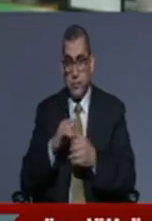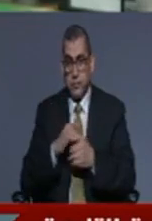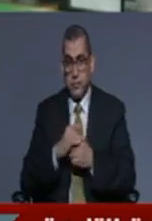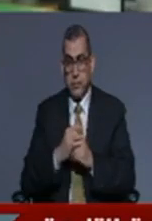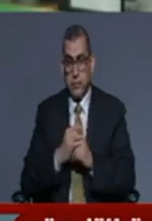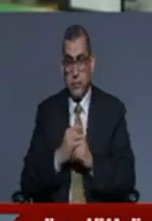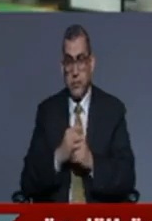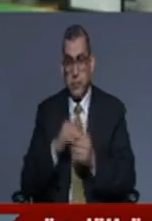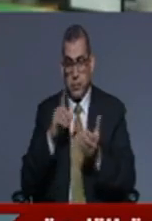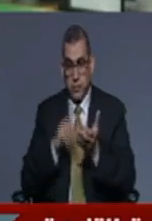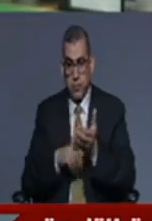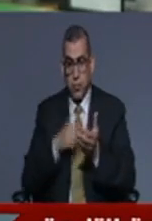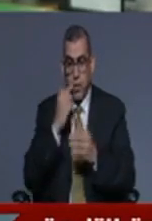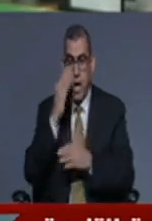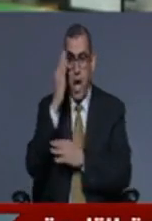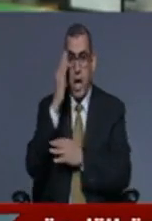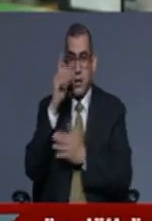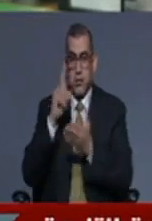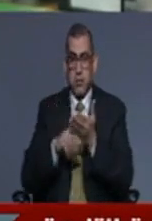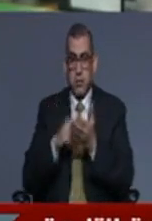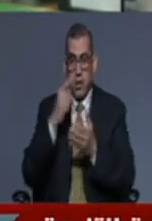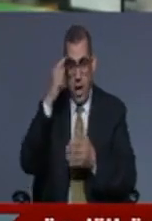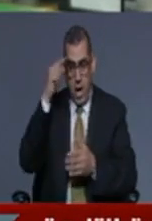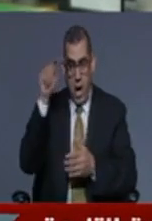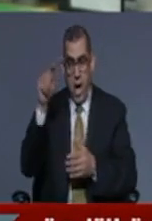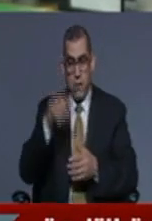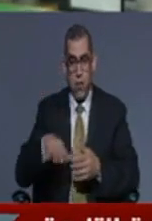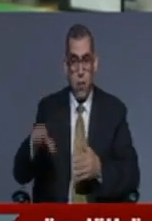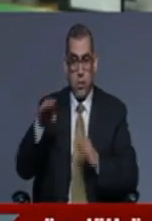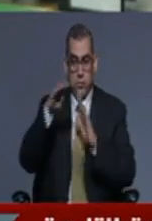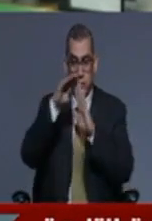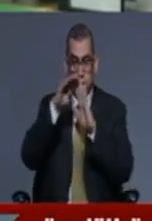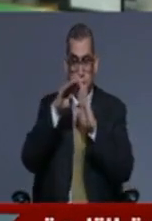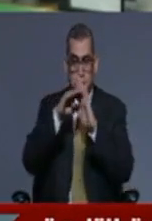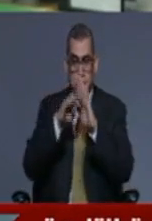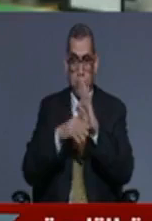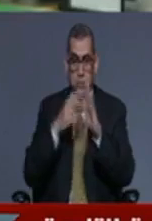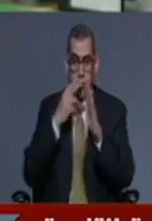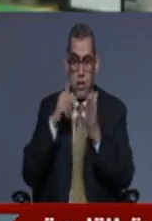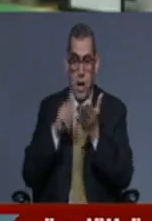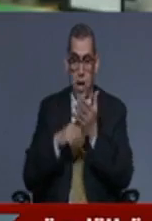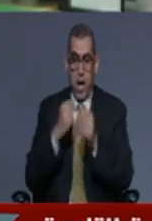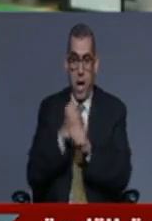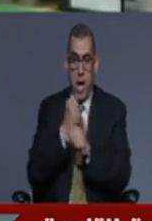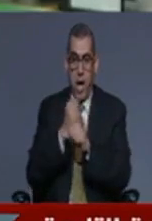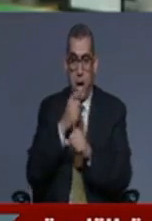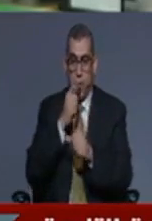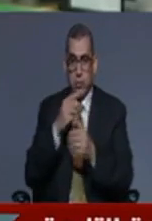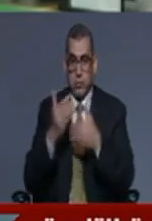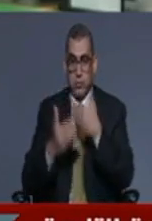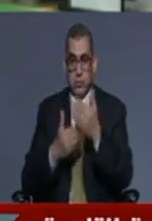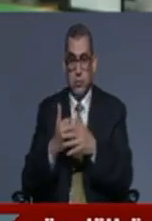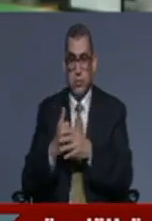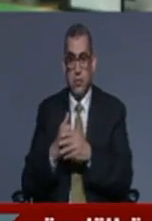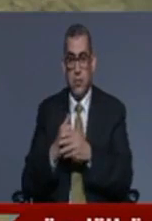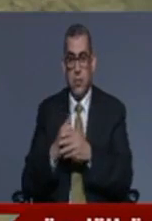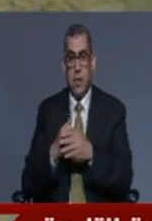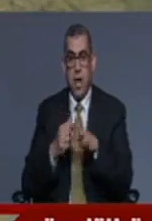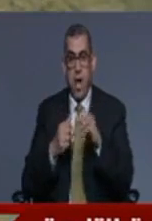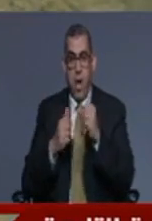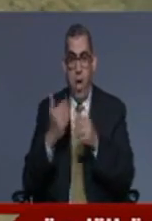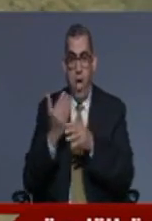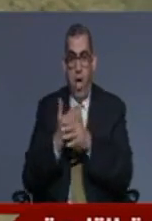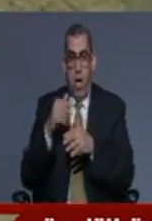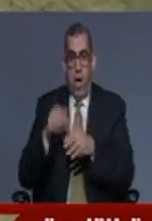أمرا أساسيا أن ندرك الأطر العالمية والثنائية، وأهمية